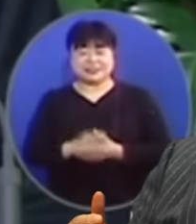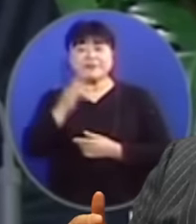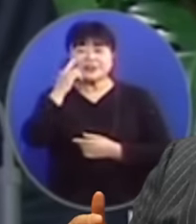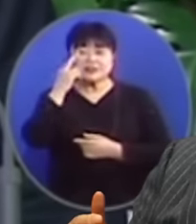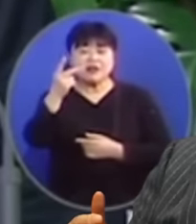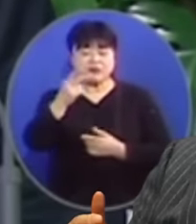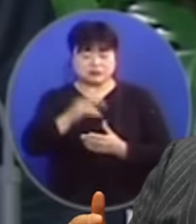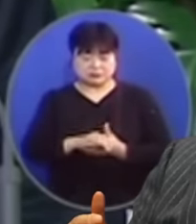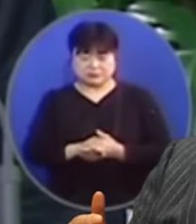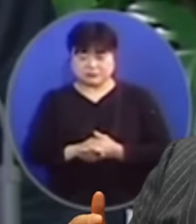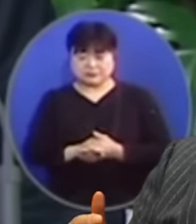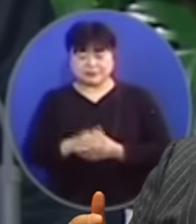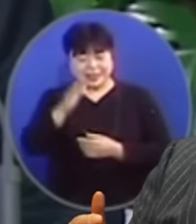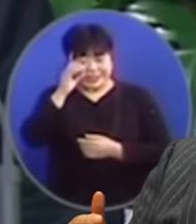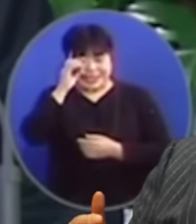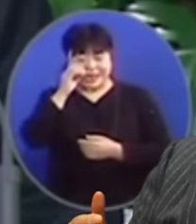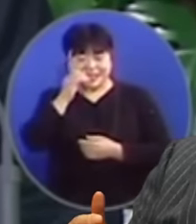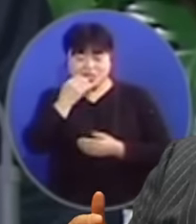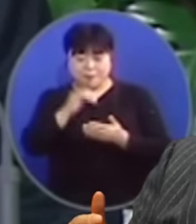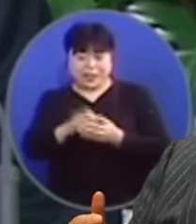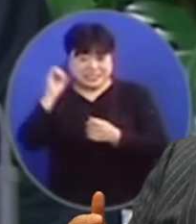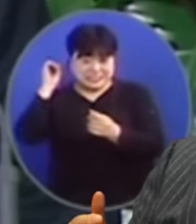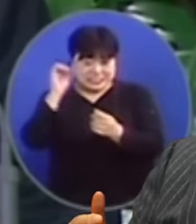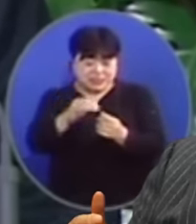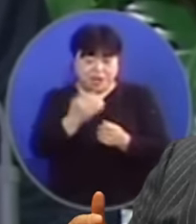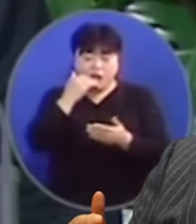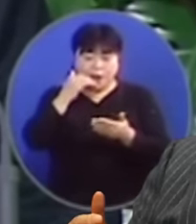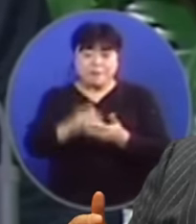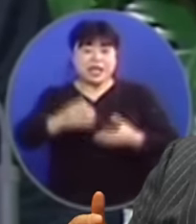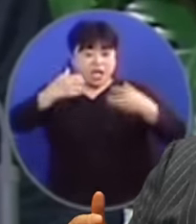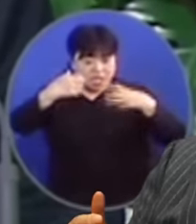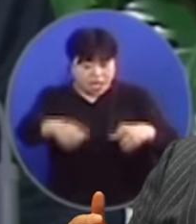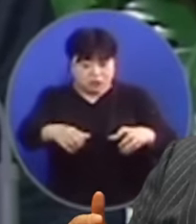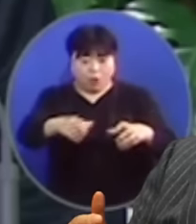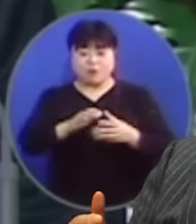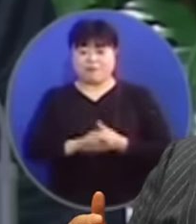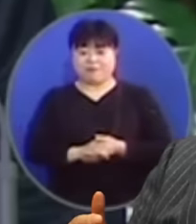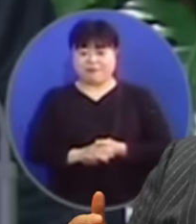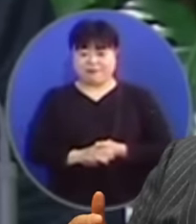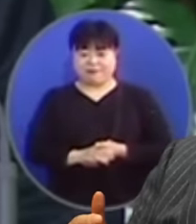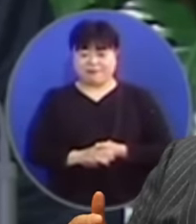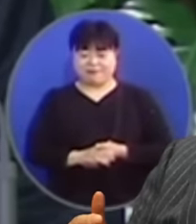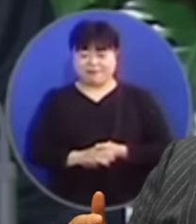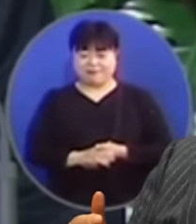틀렸습니다. 계란을 들고 바위를 치면 바위가 깨집니다.